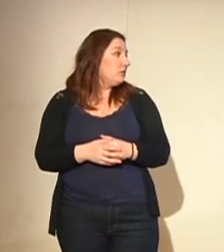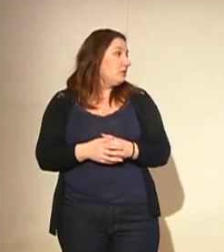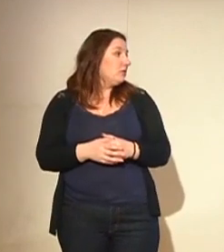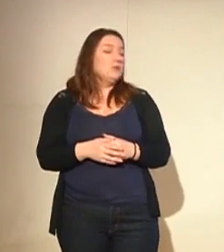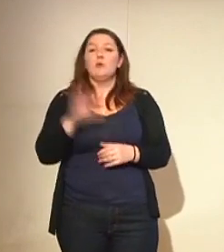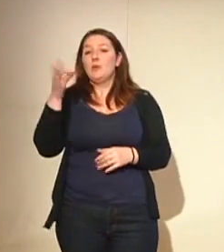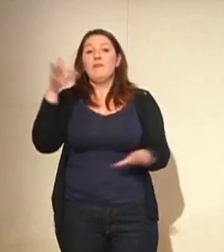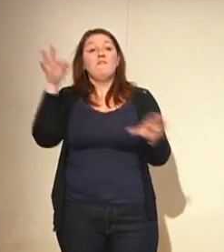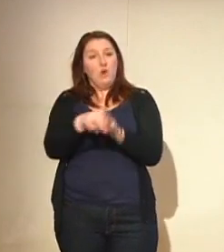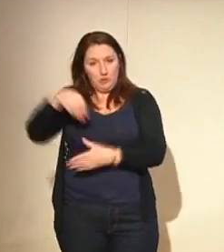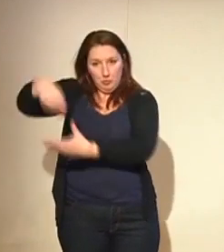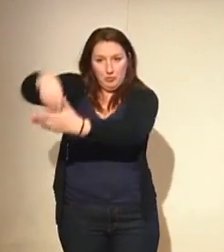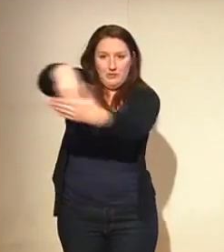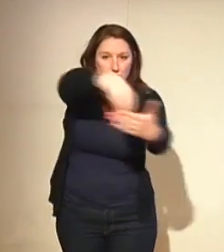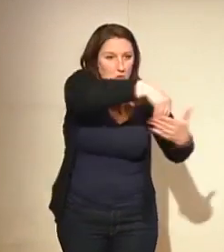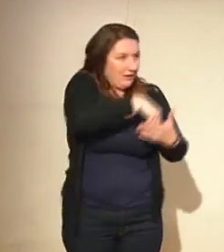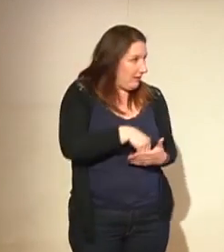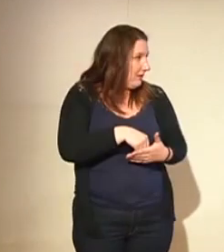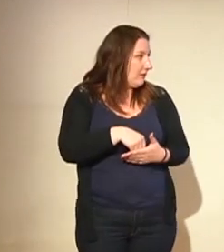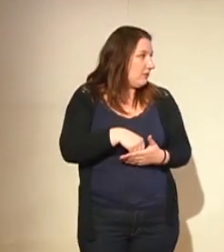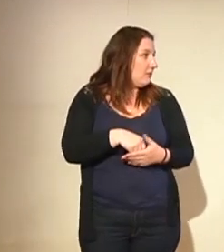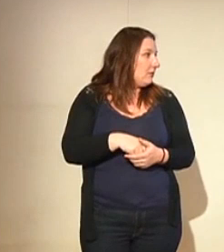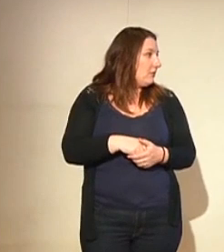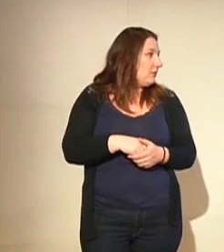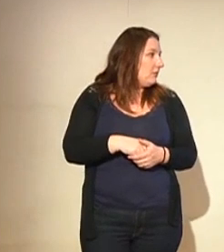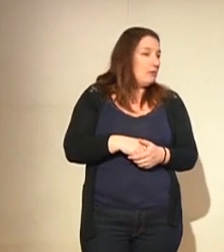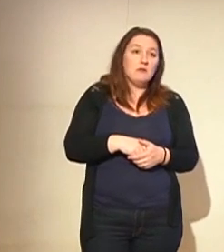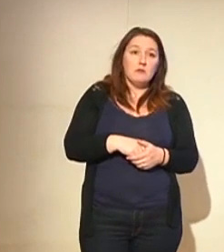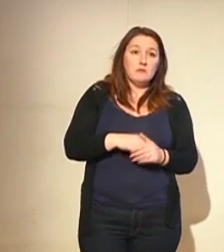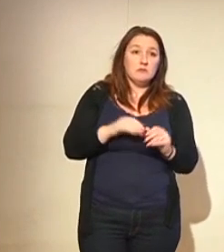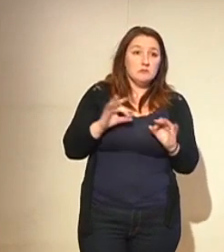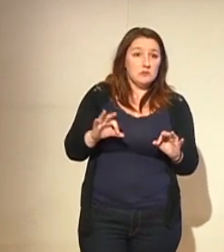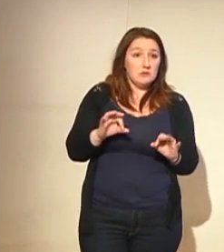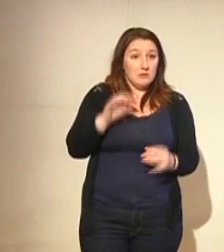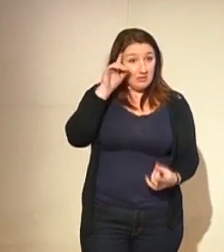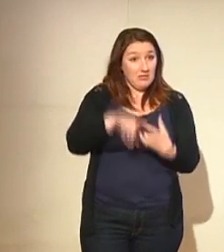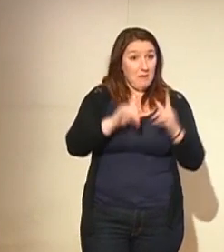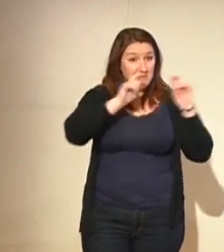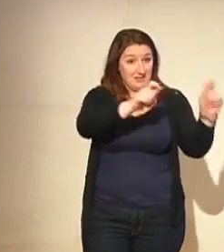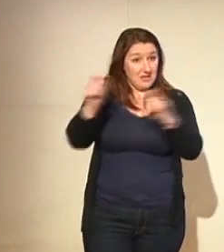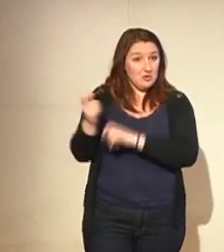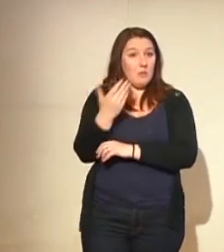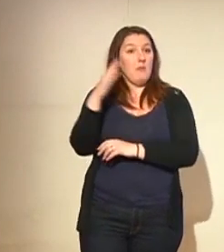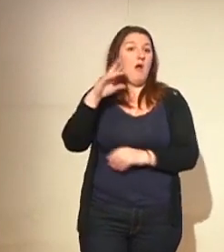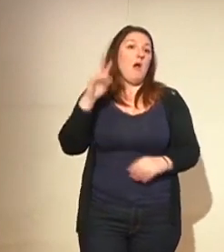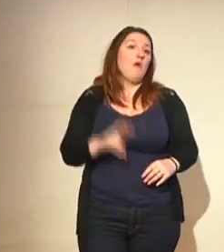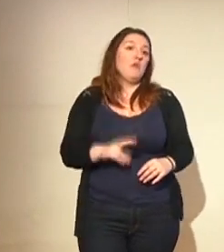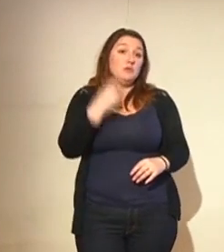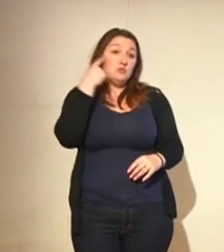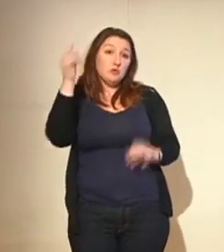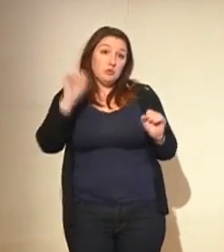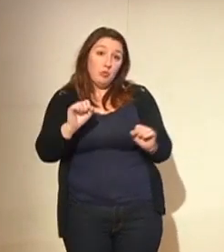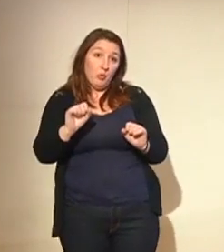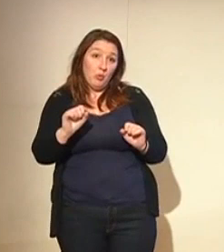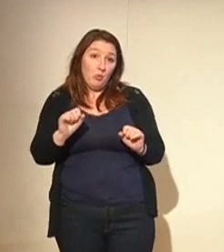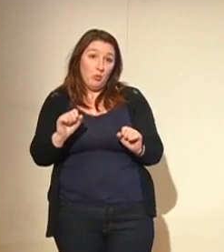oui il y avait un vote à butin secret sur ce sur cette désignation mais en fait je pense qu'on doit pouvoir s'en